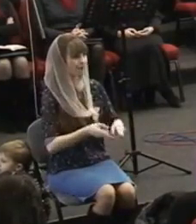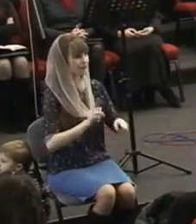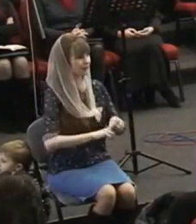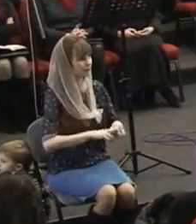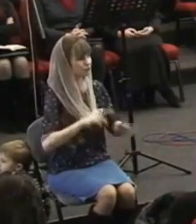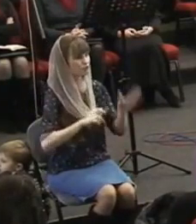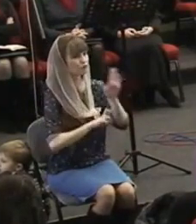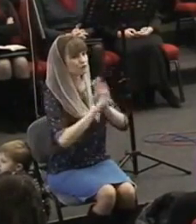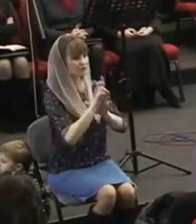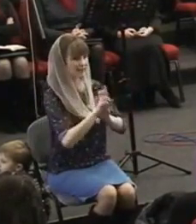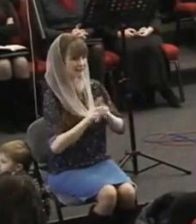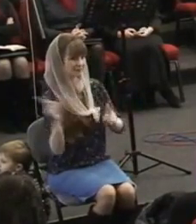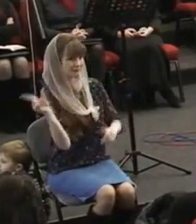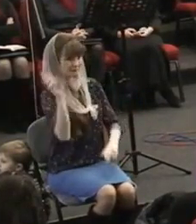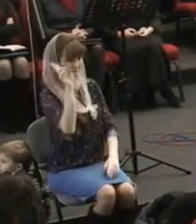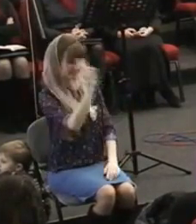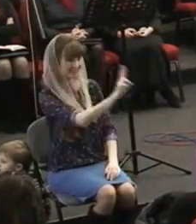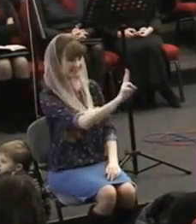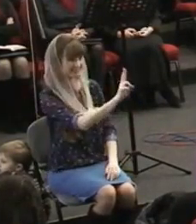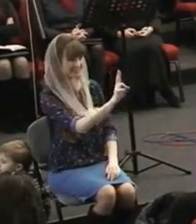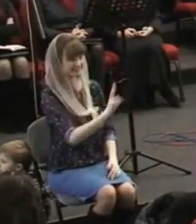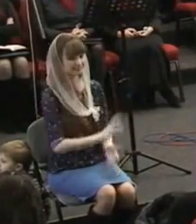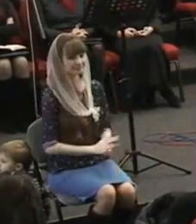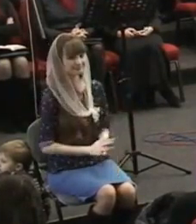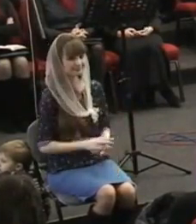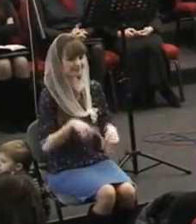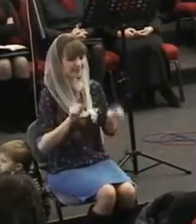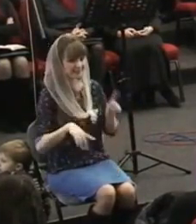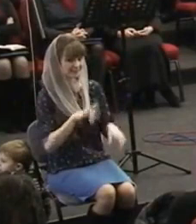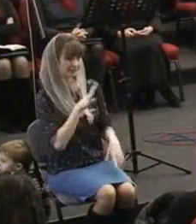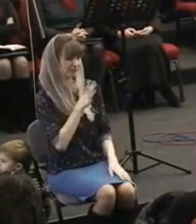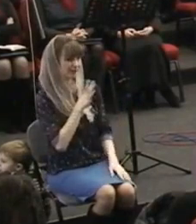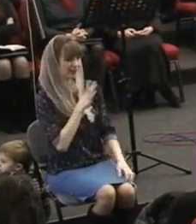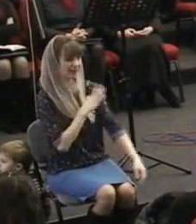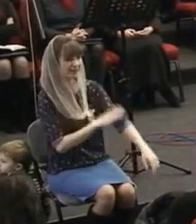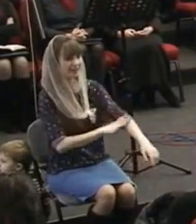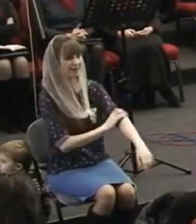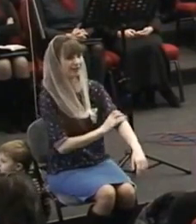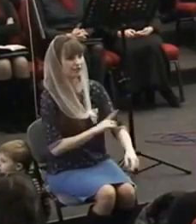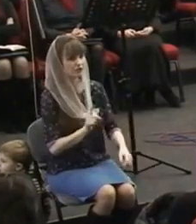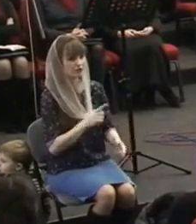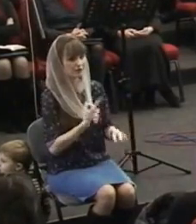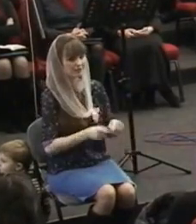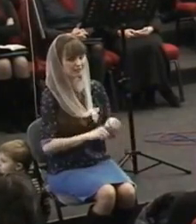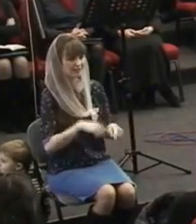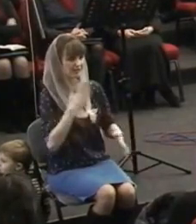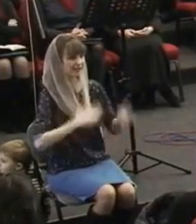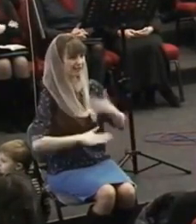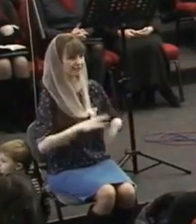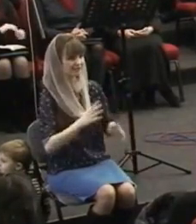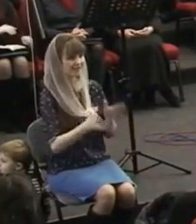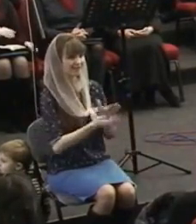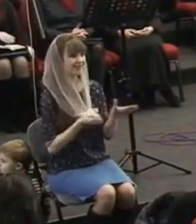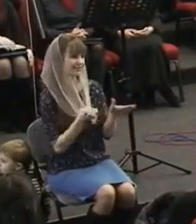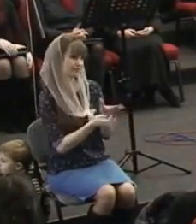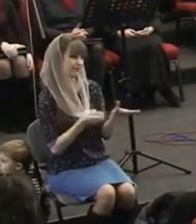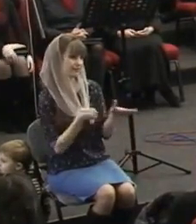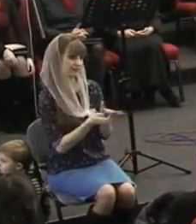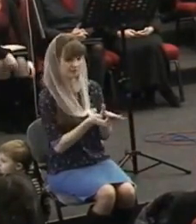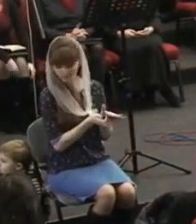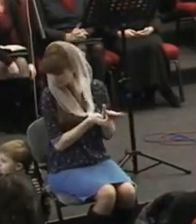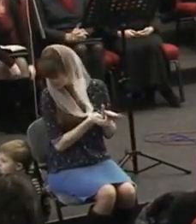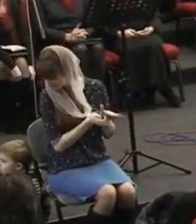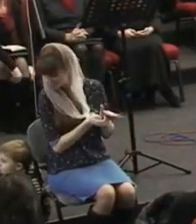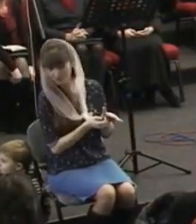Надзвичайна радість. Як їм признаємось, буває, інколи її не вистачає. Будь то дітям, будь